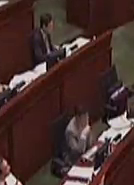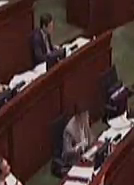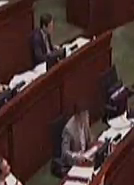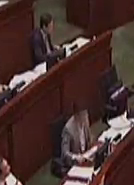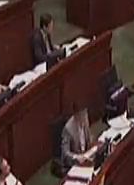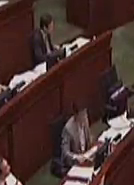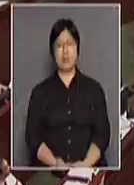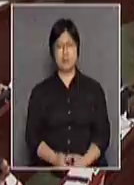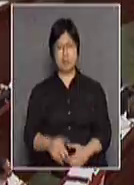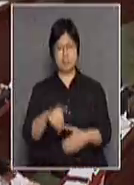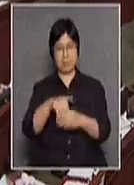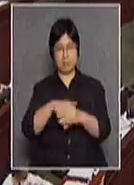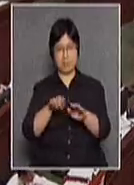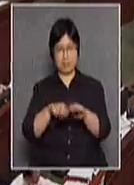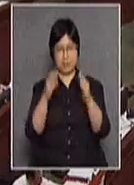開始表決。